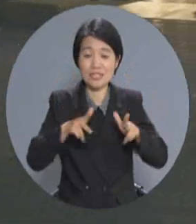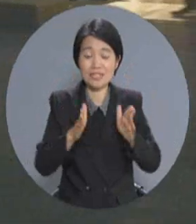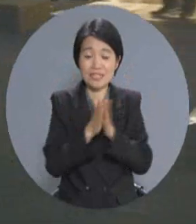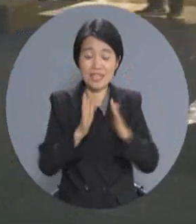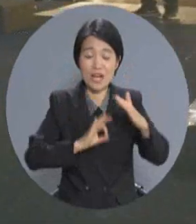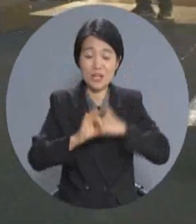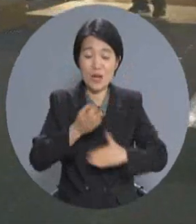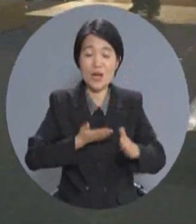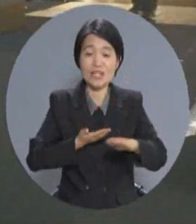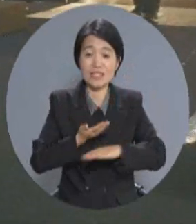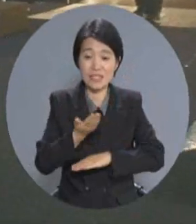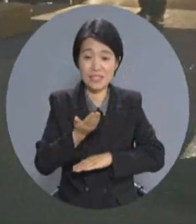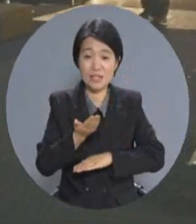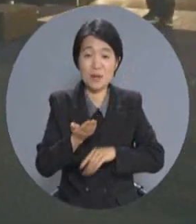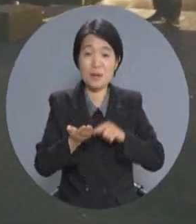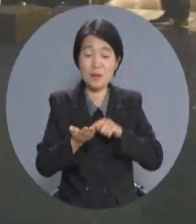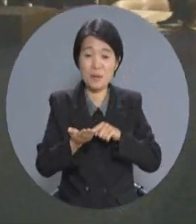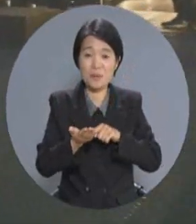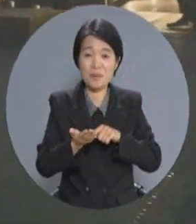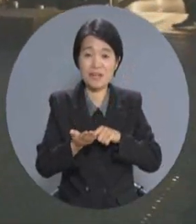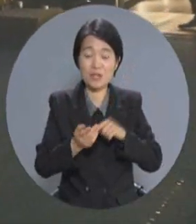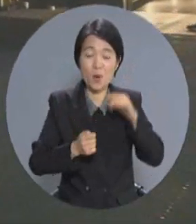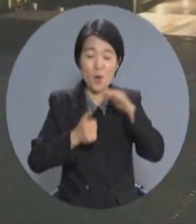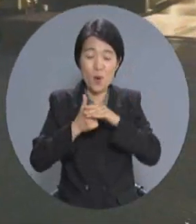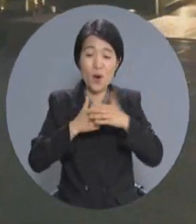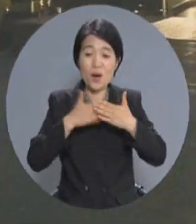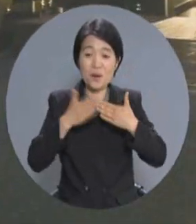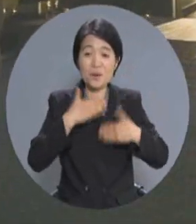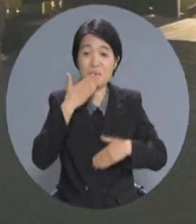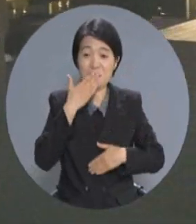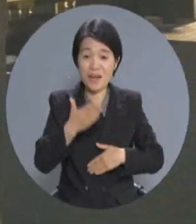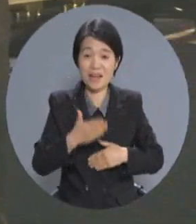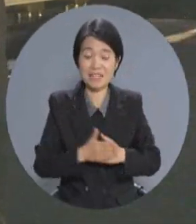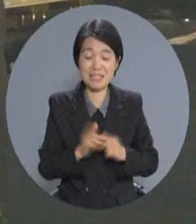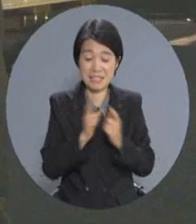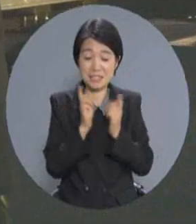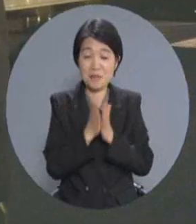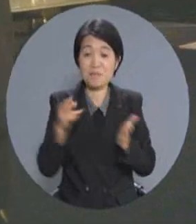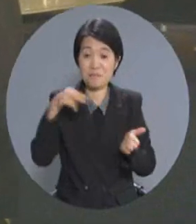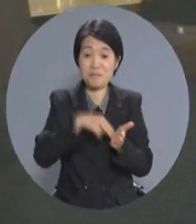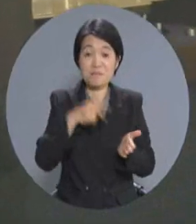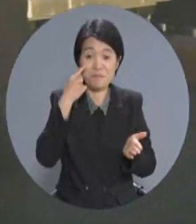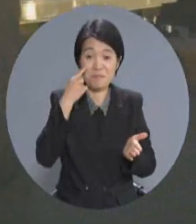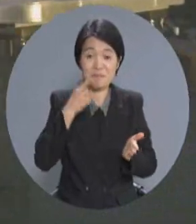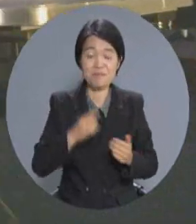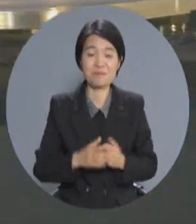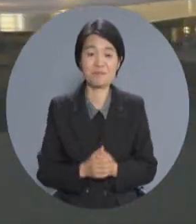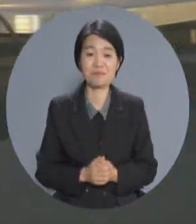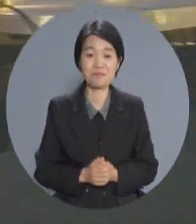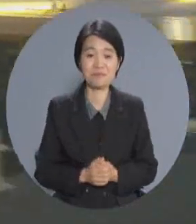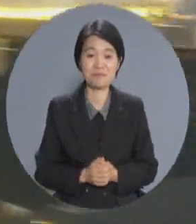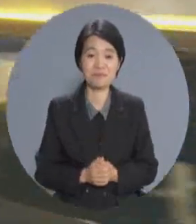동천으로 향하는 정원 체험선도 색다른 경험을 제공하는데요. 저도 직접 한번 타보겠습니다.